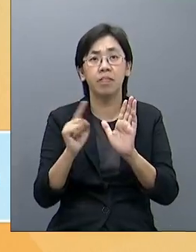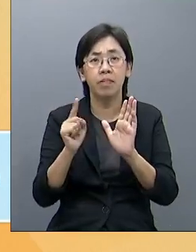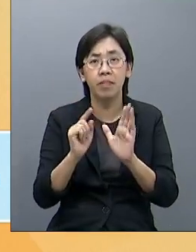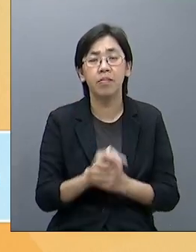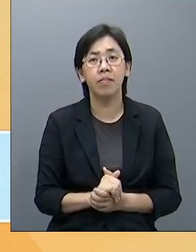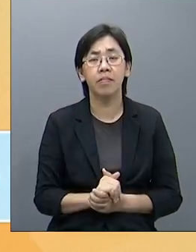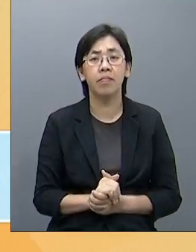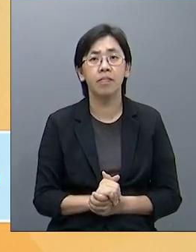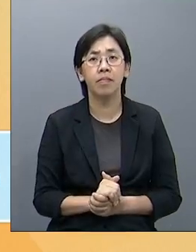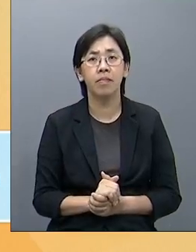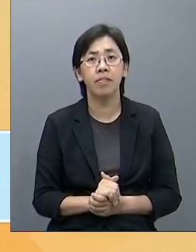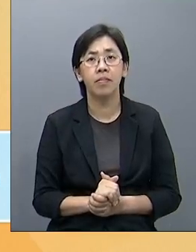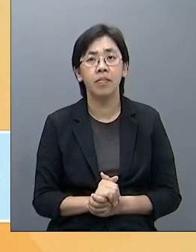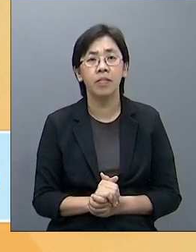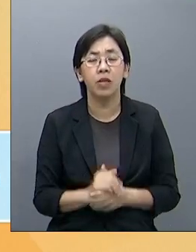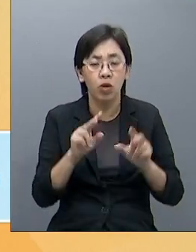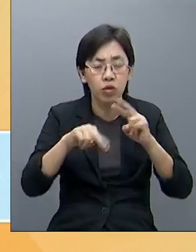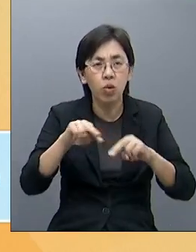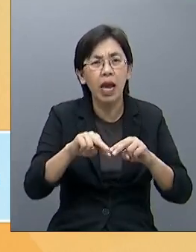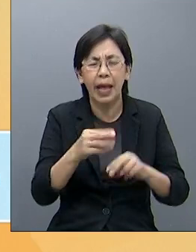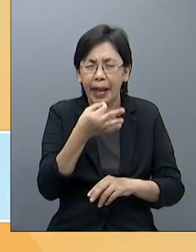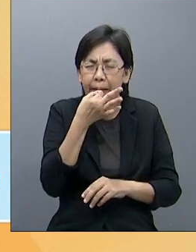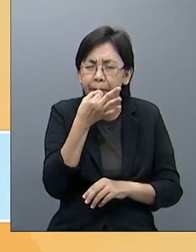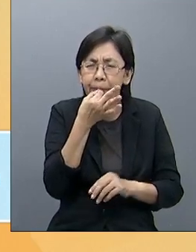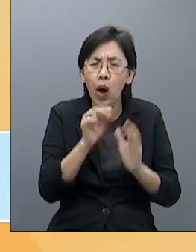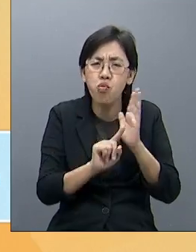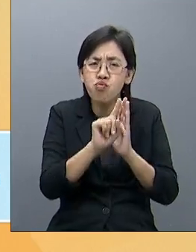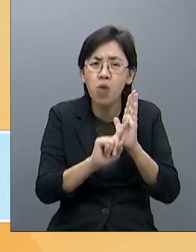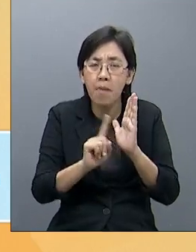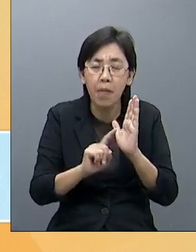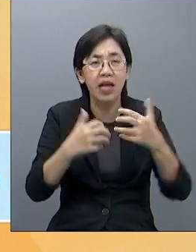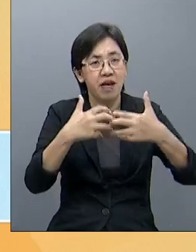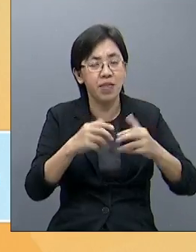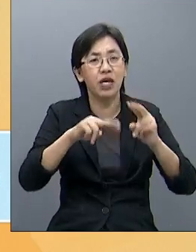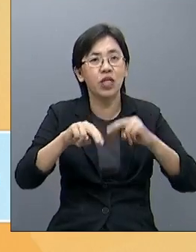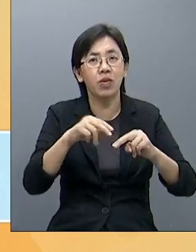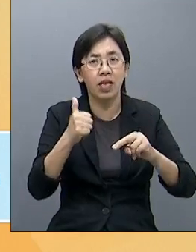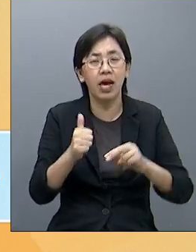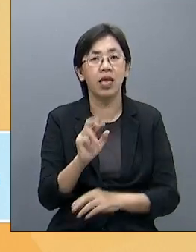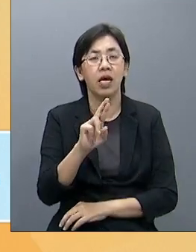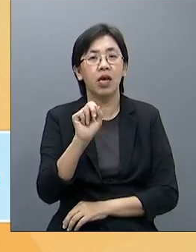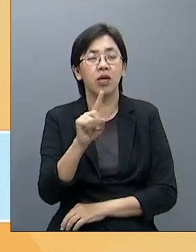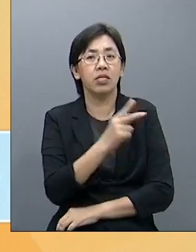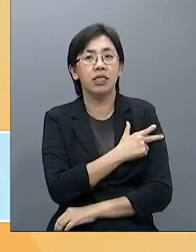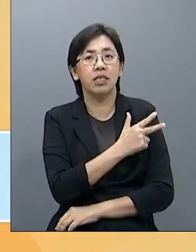องเรากคือเครื่องมือใการวดความเข็มแบบ Electronics นะครับก็เป็ผลงางจากรองสธตร์จนี่โ h